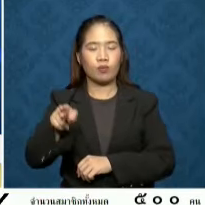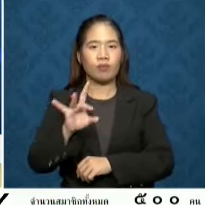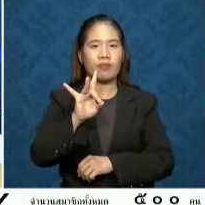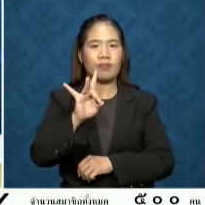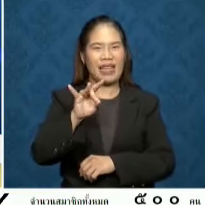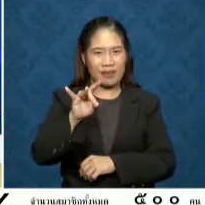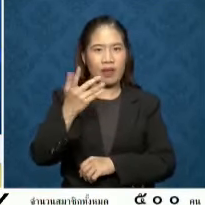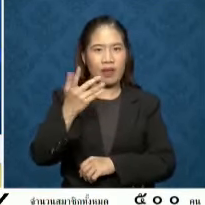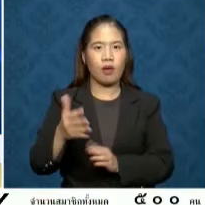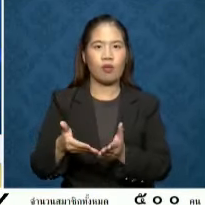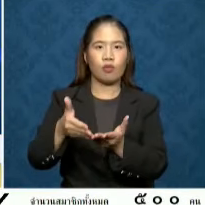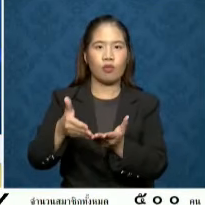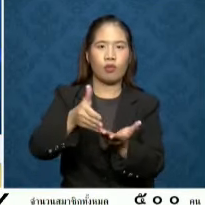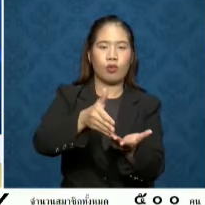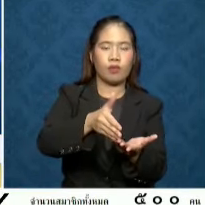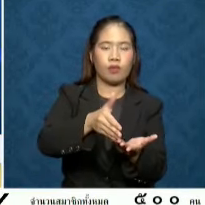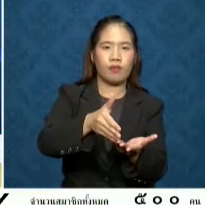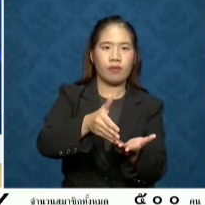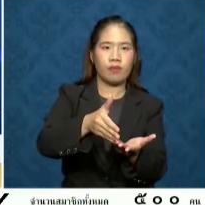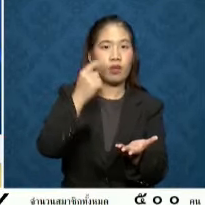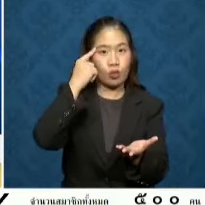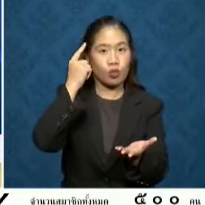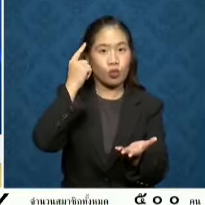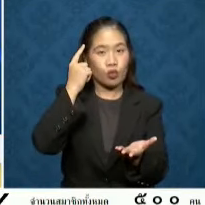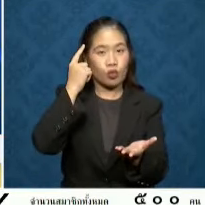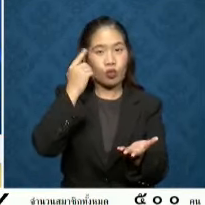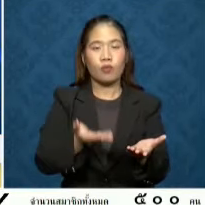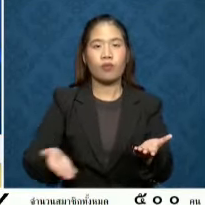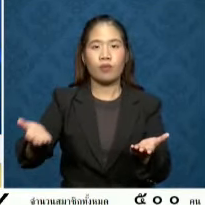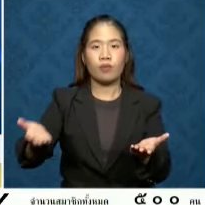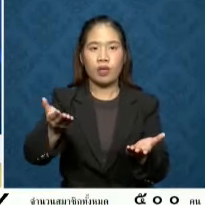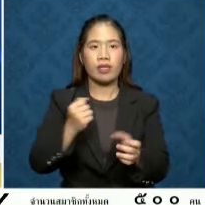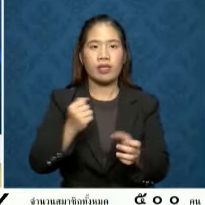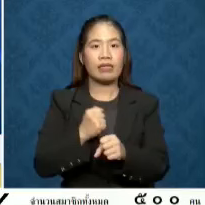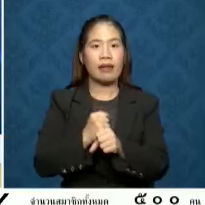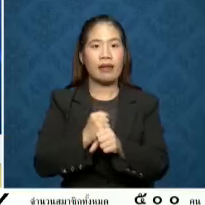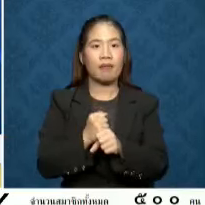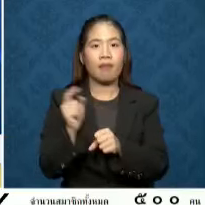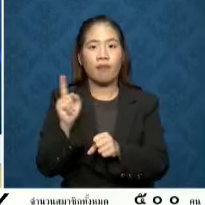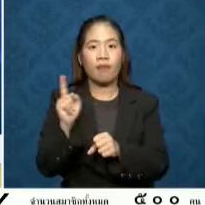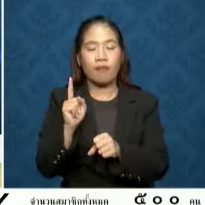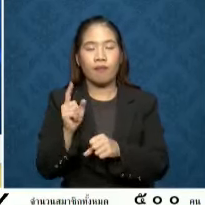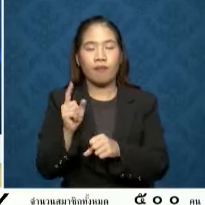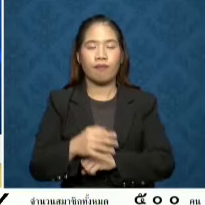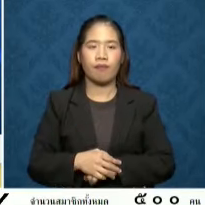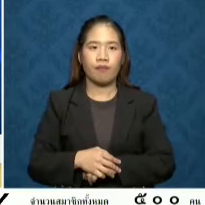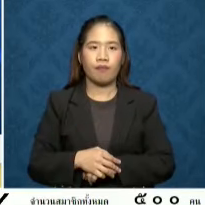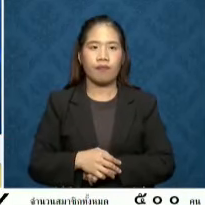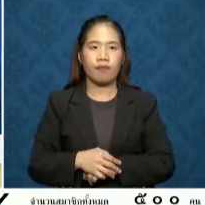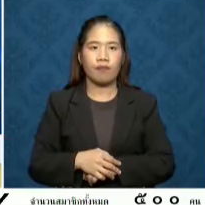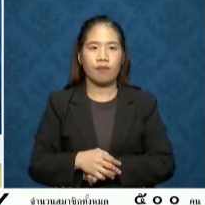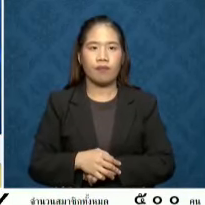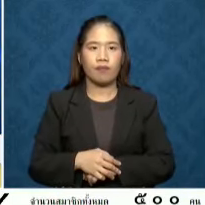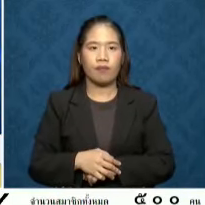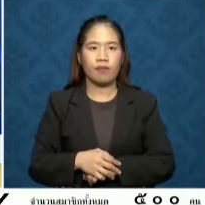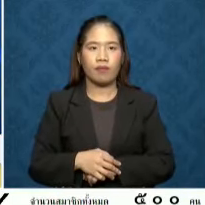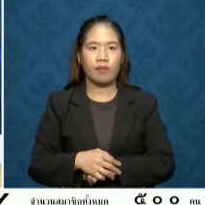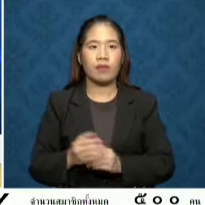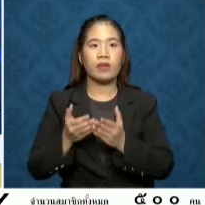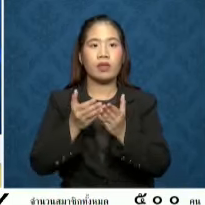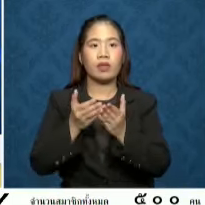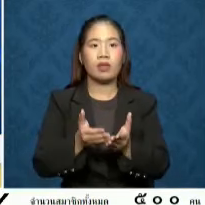ล้วรู้ไหมครับว่าสิ่งที่เรือกระบุรีไปทำจริงๆคืออะไรถ้าไม่ใช่ไปเทียบเรือเรือกระบุรีไปเพื่